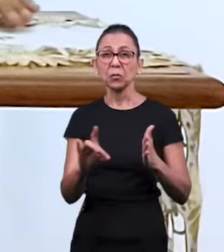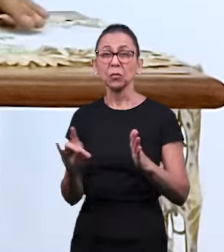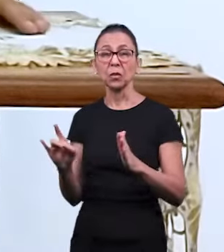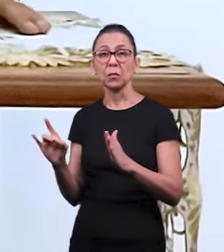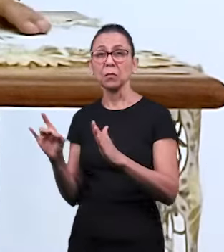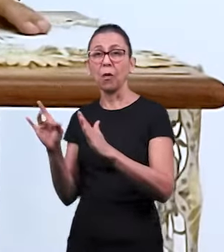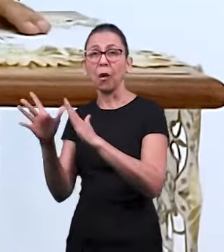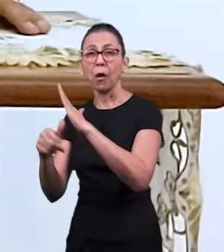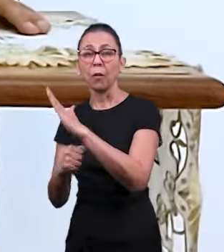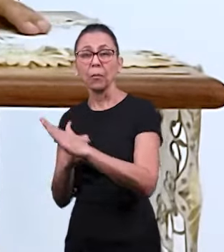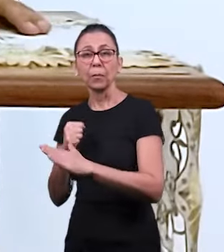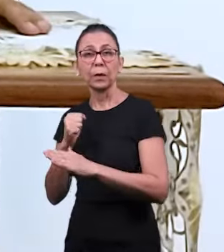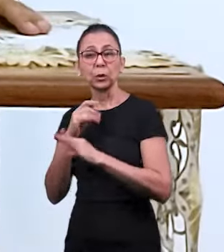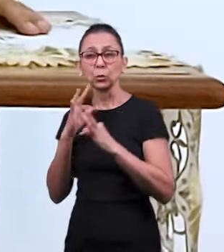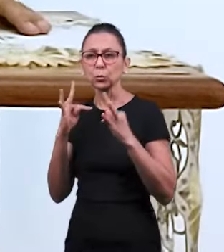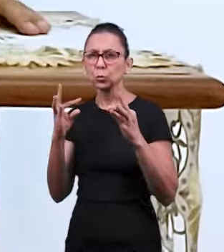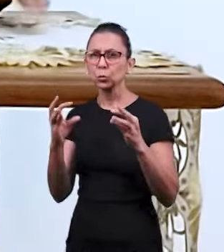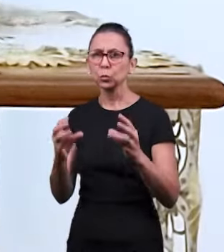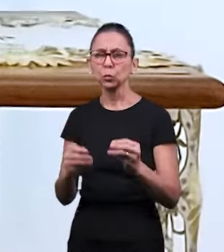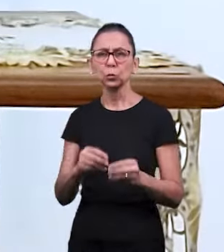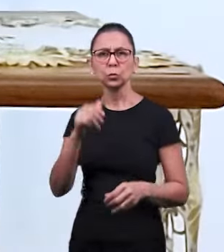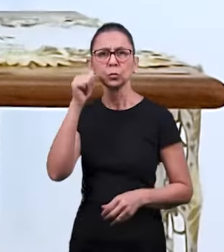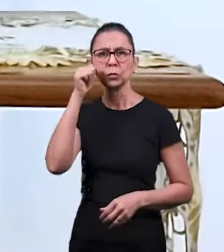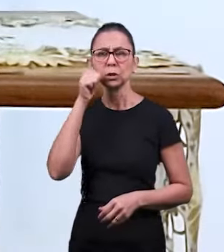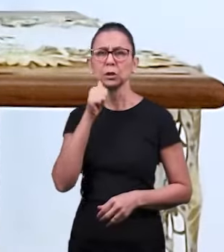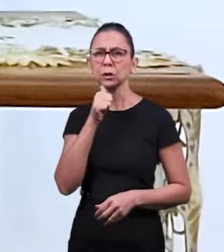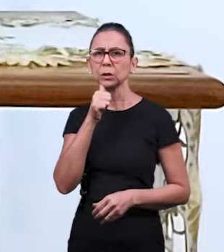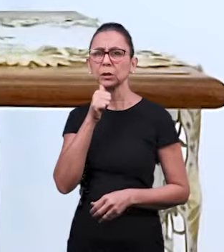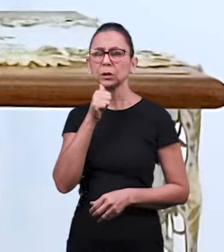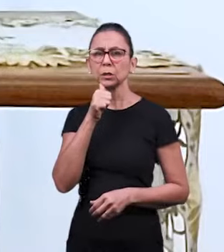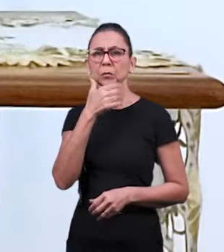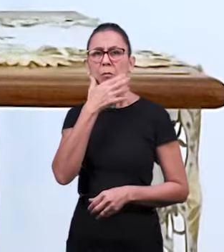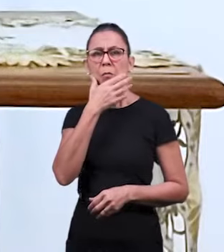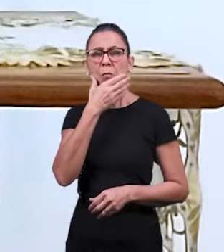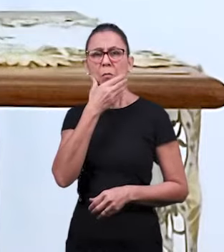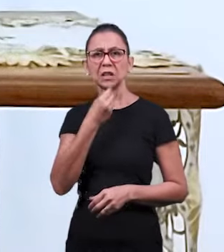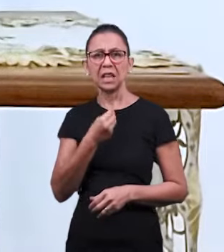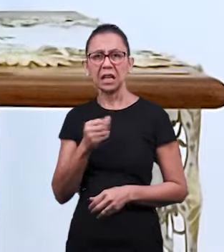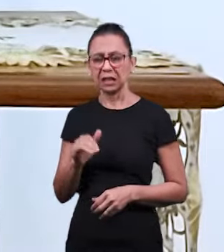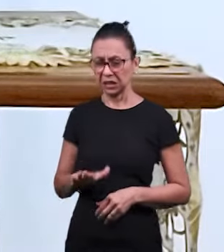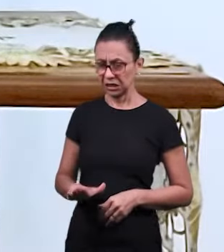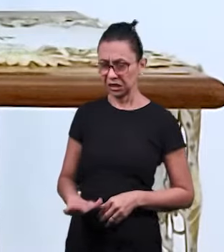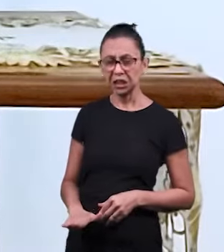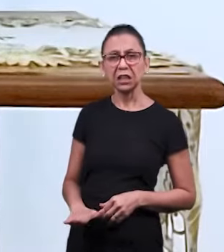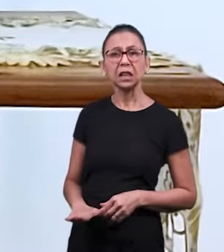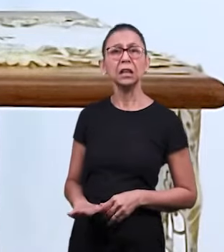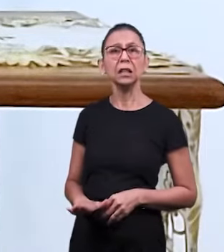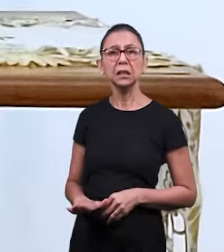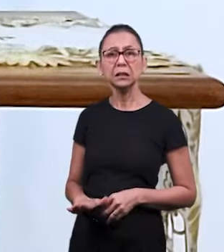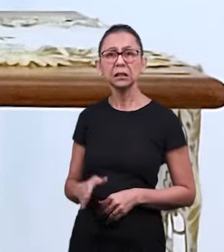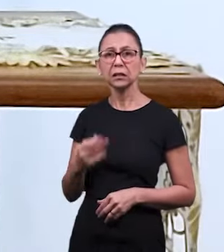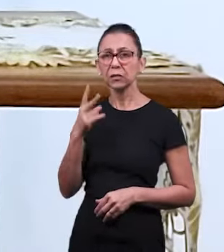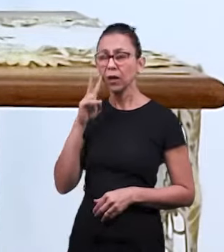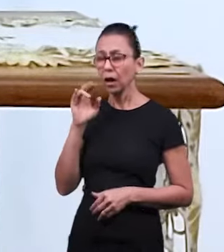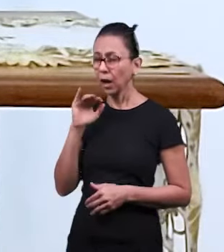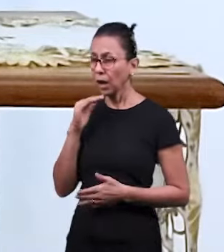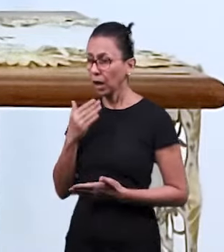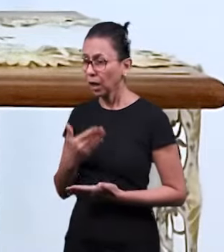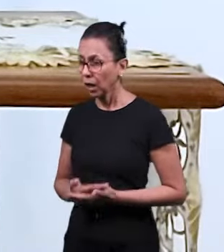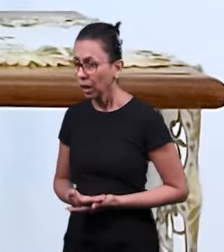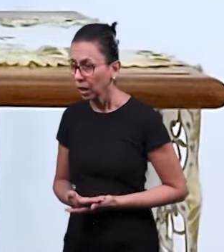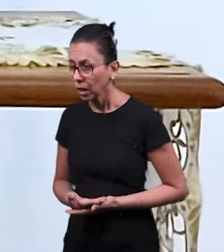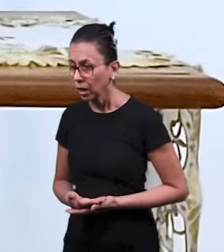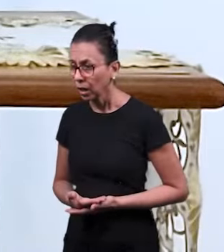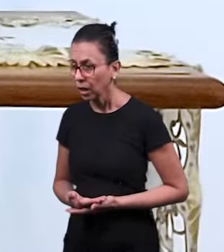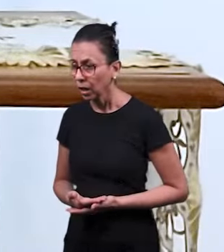жены, детей, сожгли все огнем. Когда мужи увидели все это, они